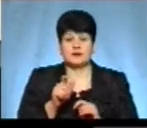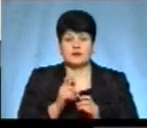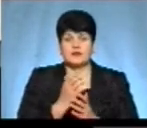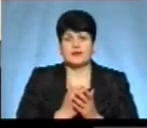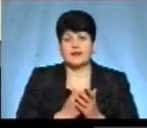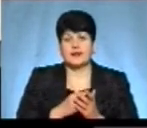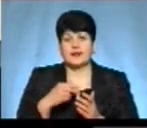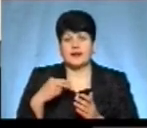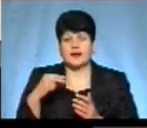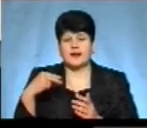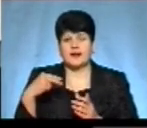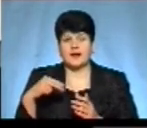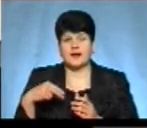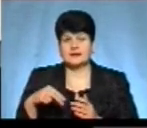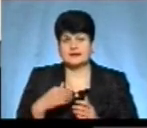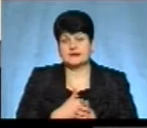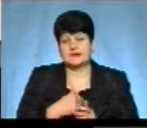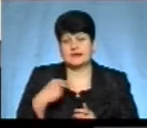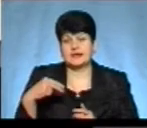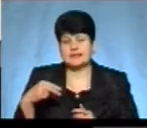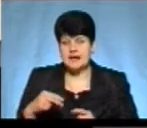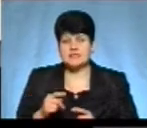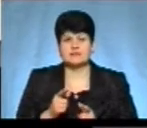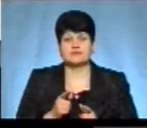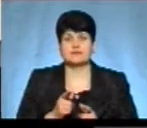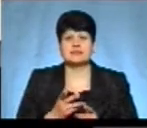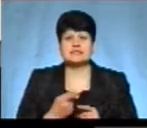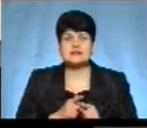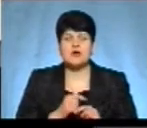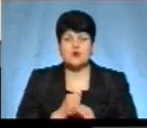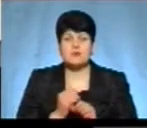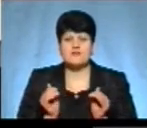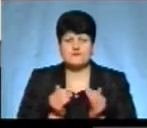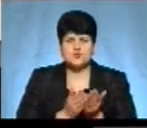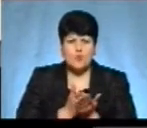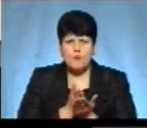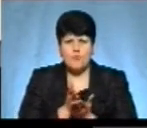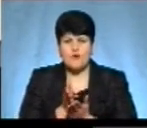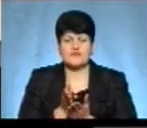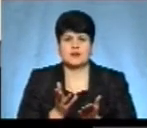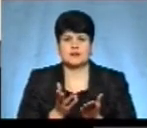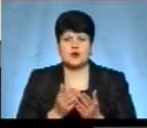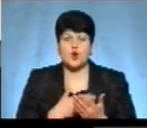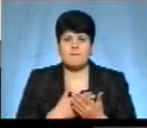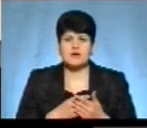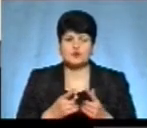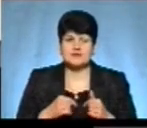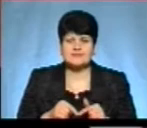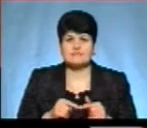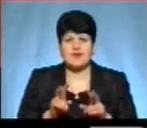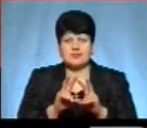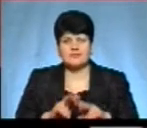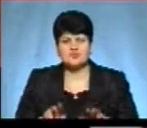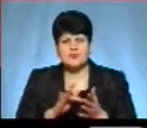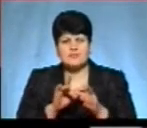на виконання з програм. Так, на жаль, це роблять переважно вузькопрофільні громадські організації, аналітичні центри, певні,